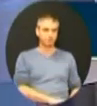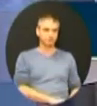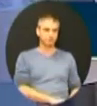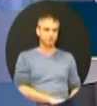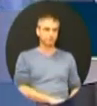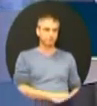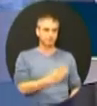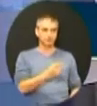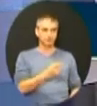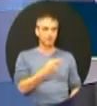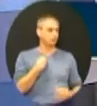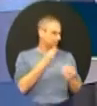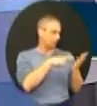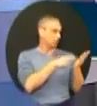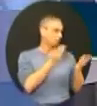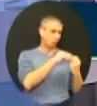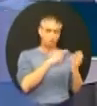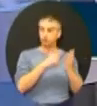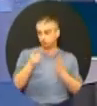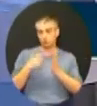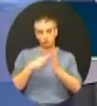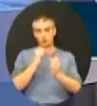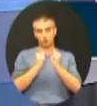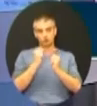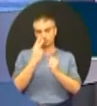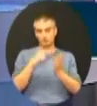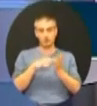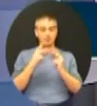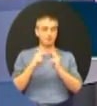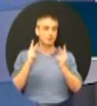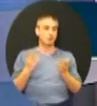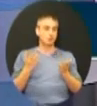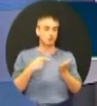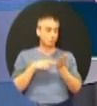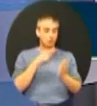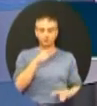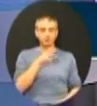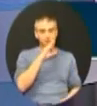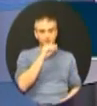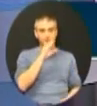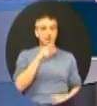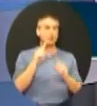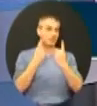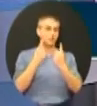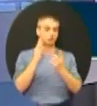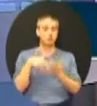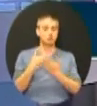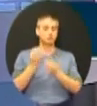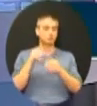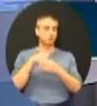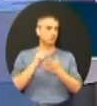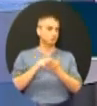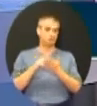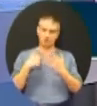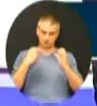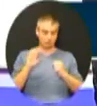אני אבל שניה אבל הדוגמה הזאת יש ב קושי לפחות מבחינת הפתרון כי הדוגמה הזאתי מדברת על מקרה שץ משפתי במשרד